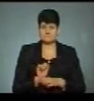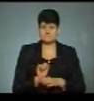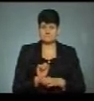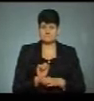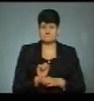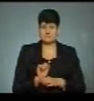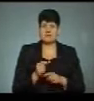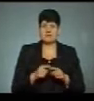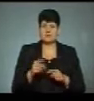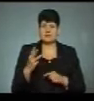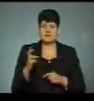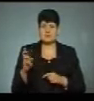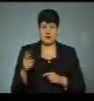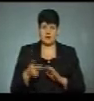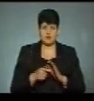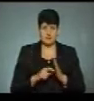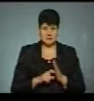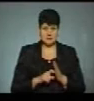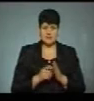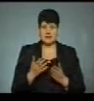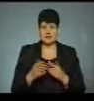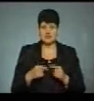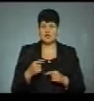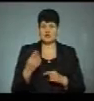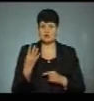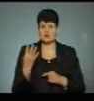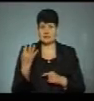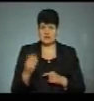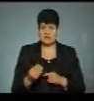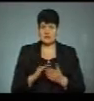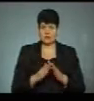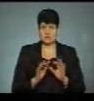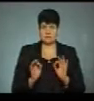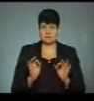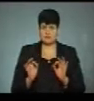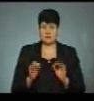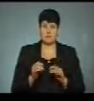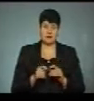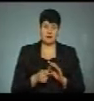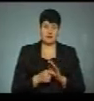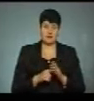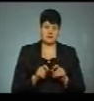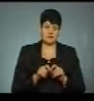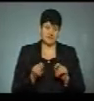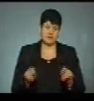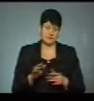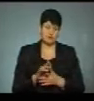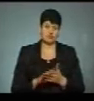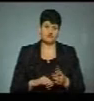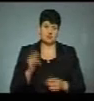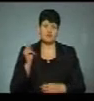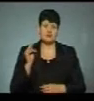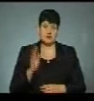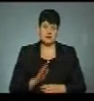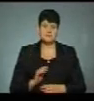з 3-м Б-класом, але через 4 дні ситуація нормалізувалася, і ми клас відкрили, він продовжує навчання. От